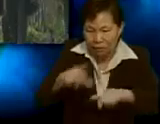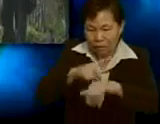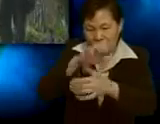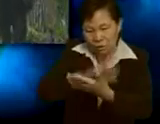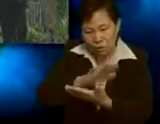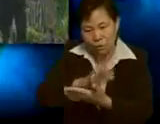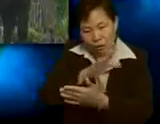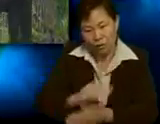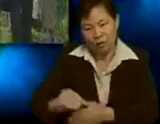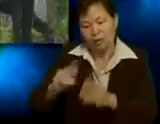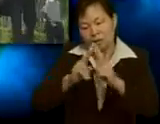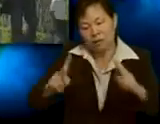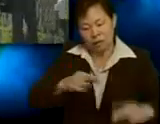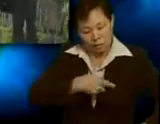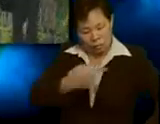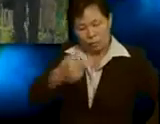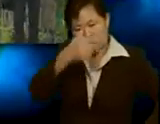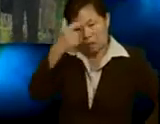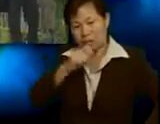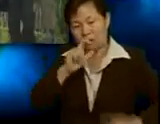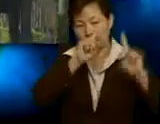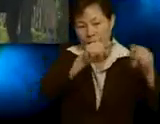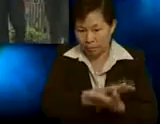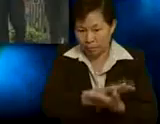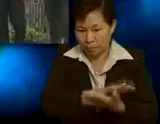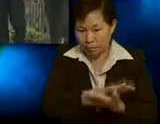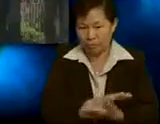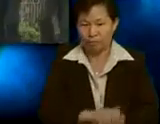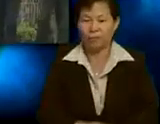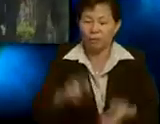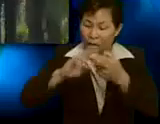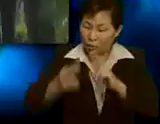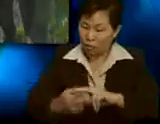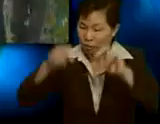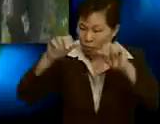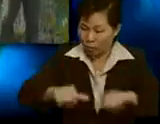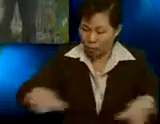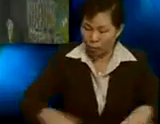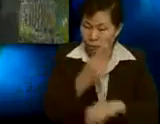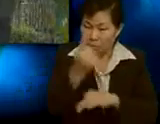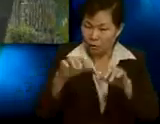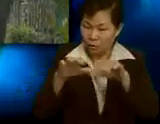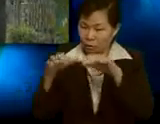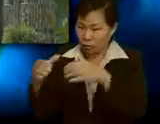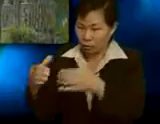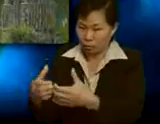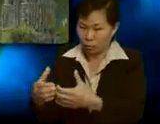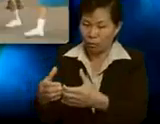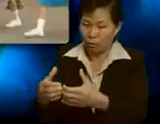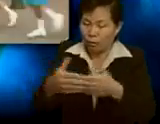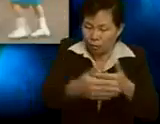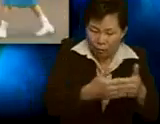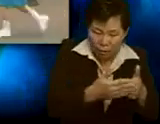aktiviti-aktiviti di sekolah dan betapa mereka rugi kerana tidak hadir ke sekolah. Kawan-kawan juga boleh membuat satu kumpulan yang akan